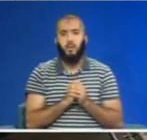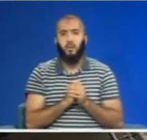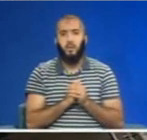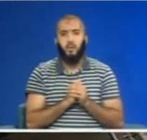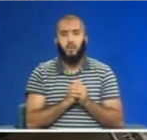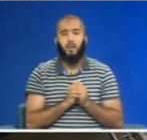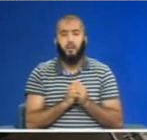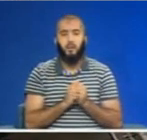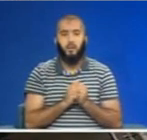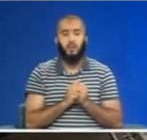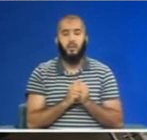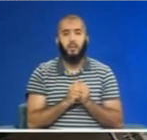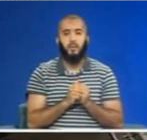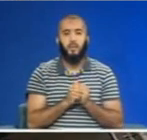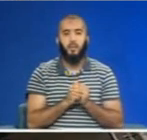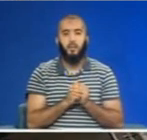وليدها وليد المرحومه.